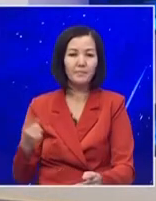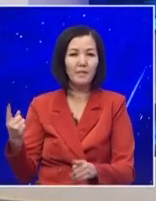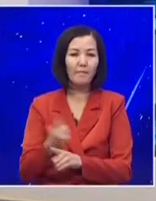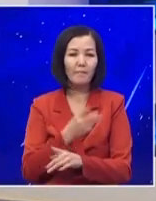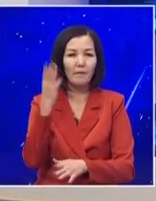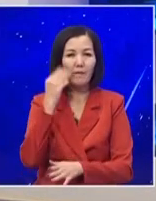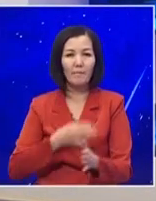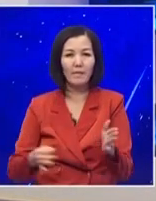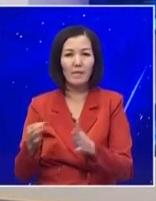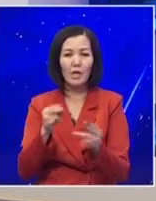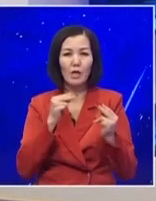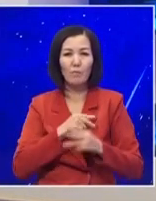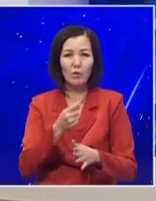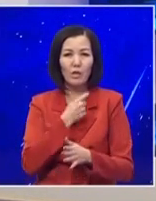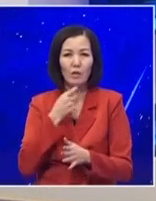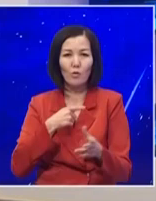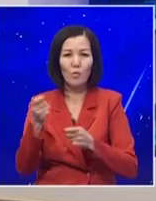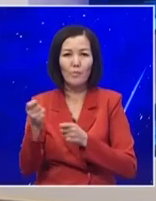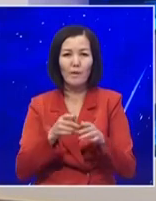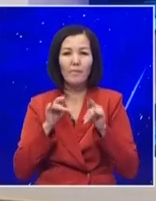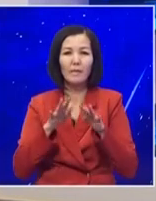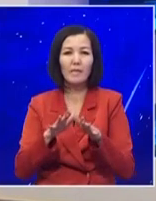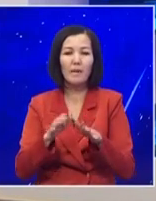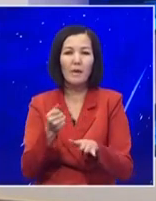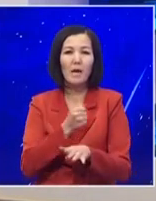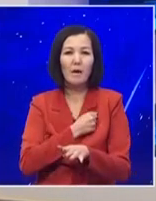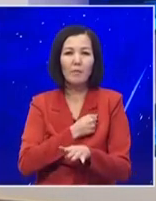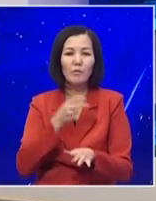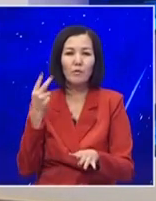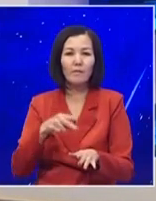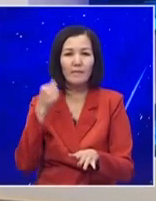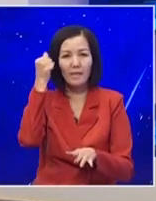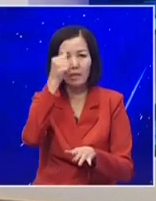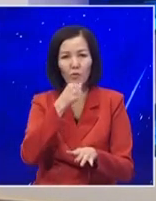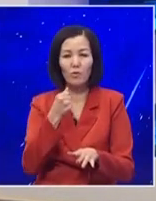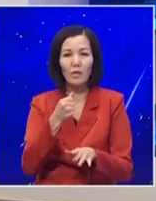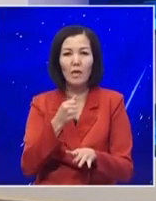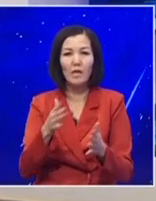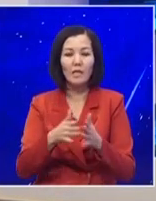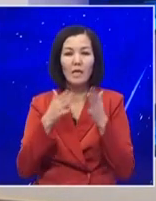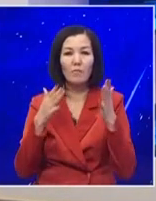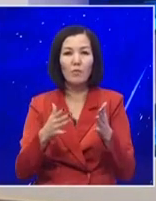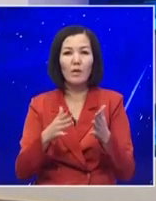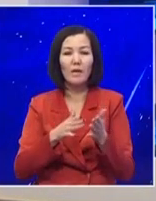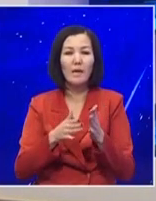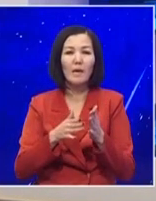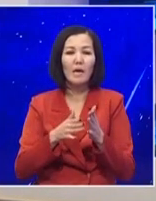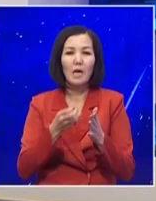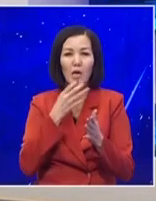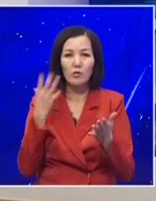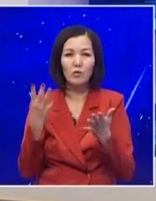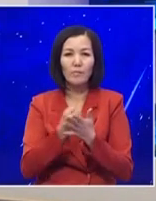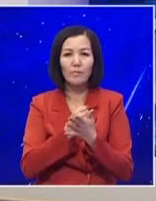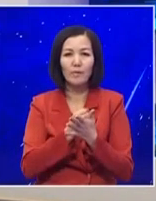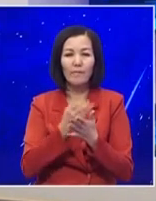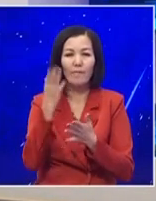Первые в области. Работа Талдыкурганского управления по делам обороны за 2020 год признана наиболее плодотворной